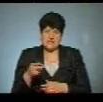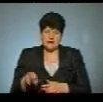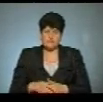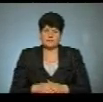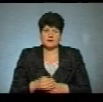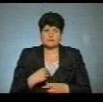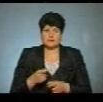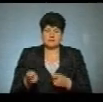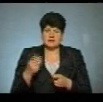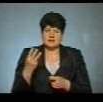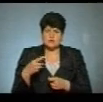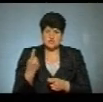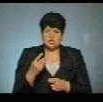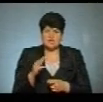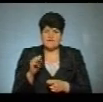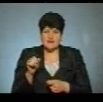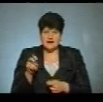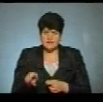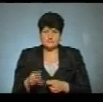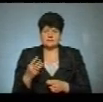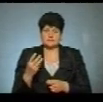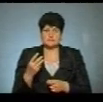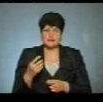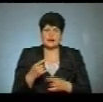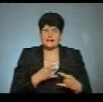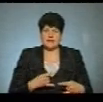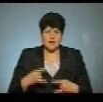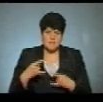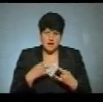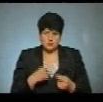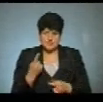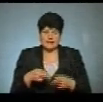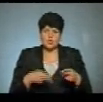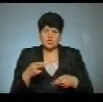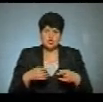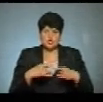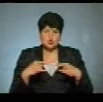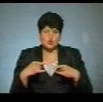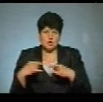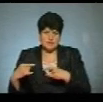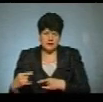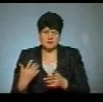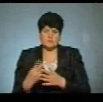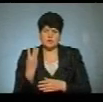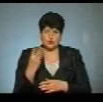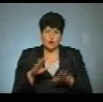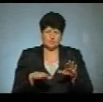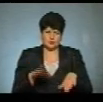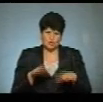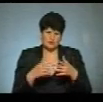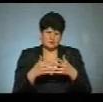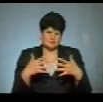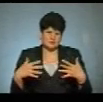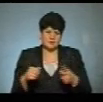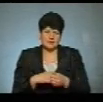ШВЛ, у нас приїхало рентгенапарат, хірургічні столи, близько 3 тонн розхідного медичного